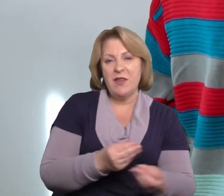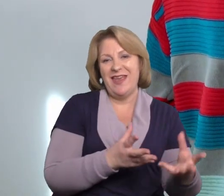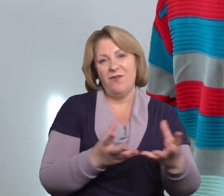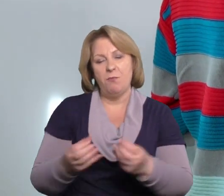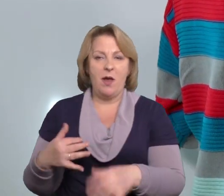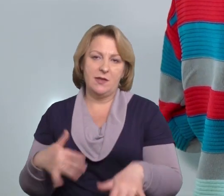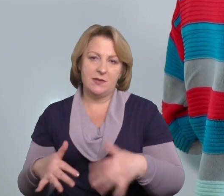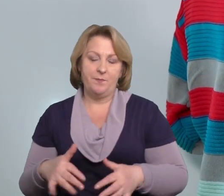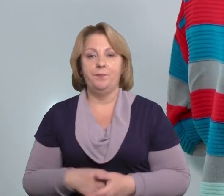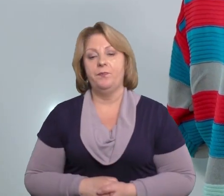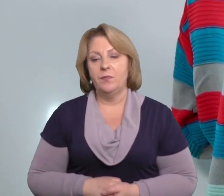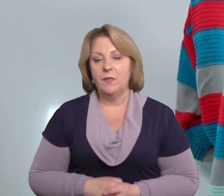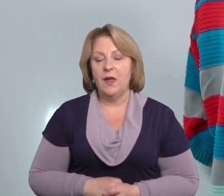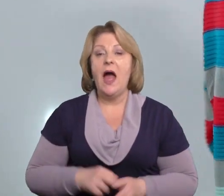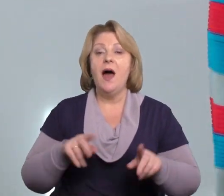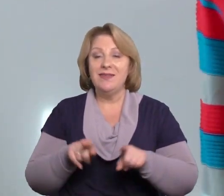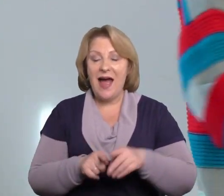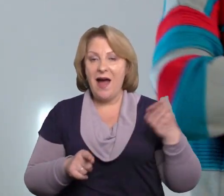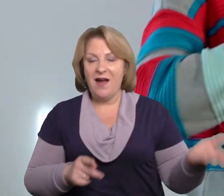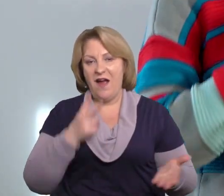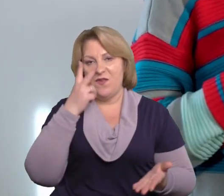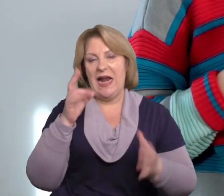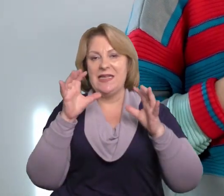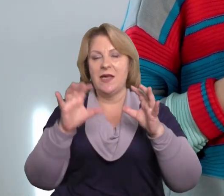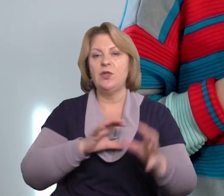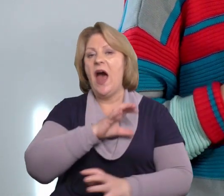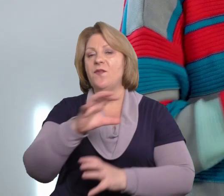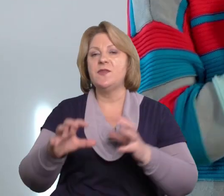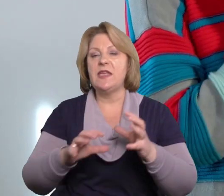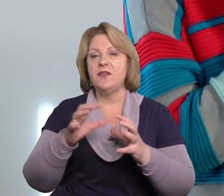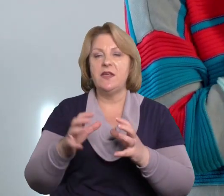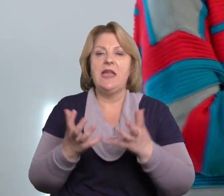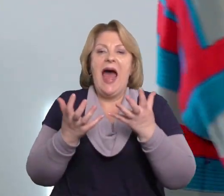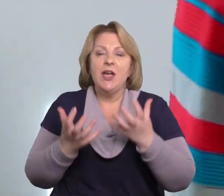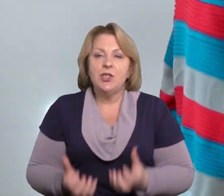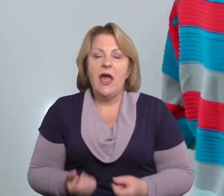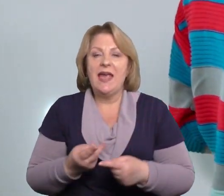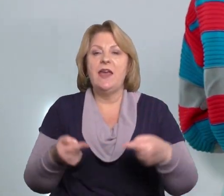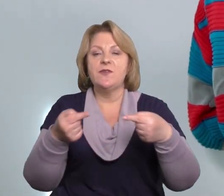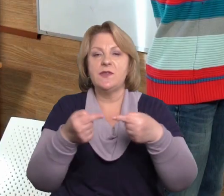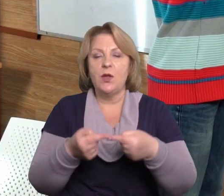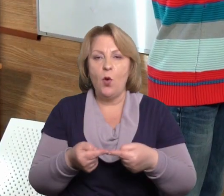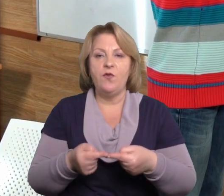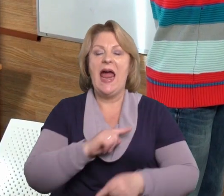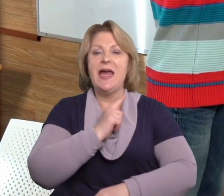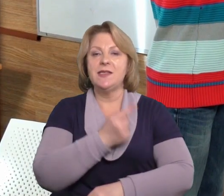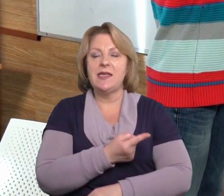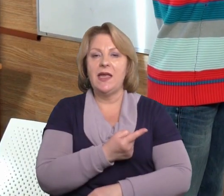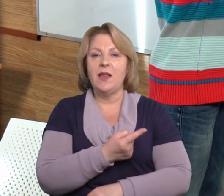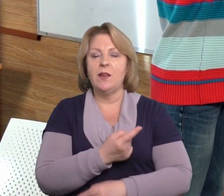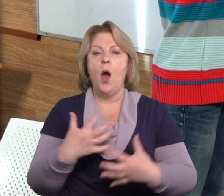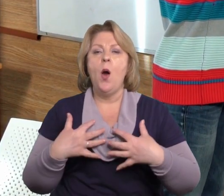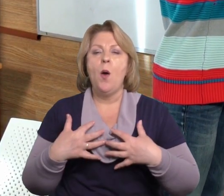ми знаємо, як виглядає закон всесвітнього тяжіння, який встановлює силу притягання між